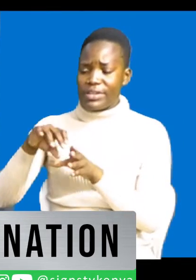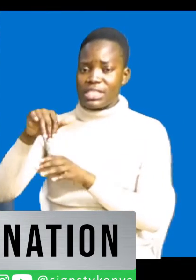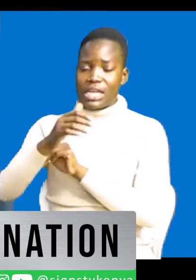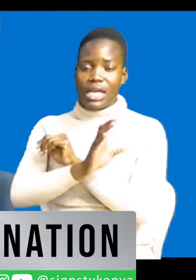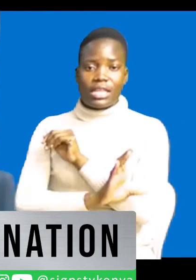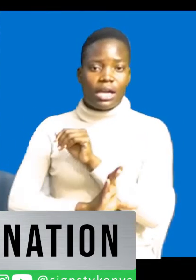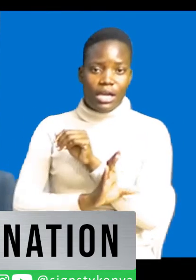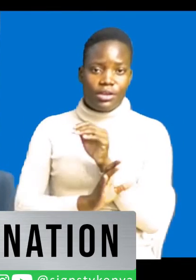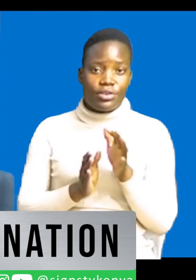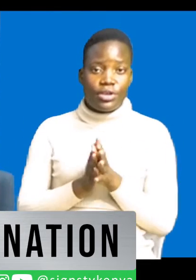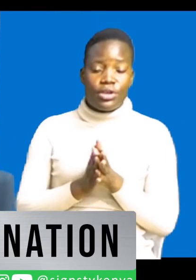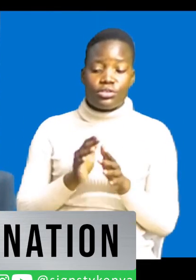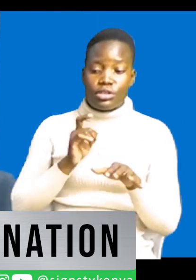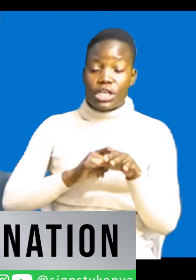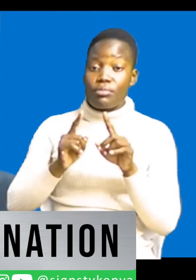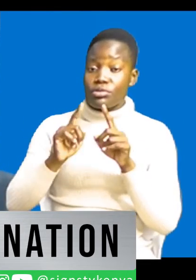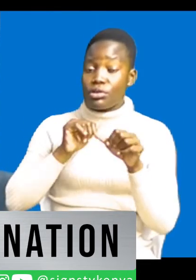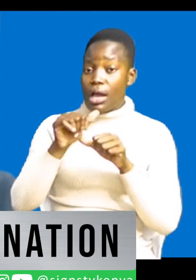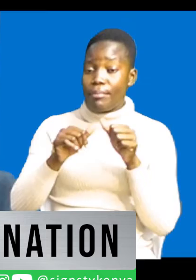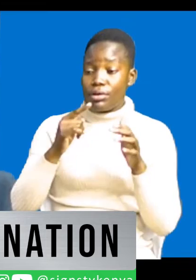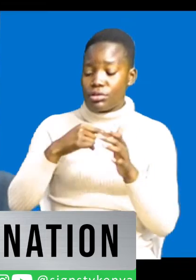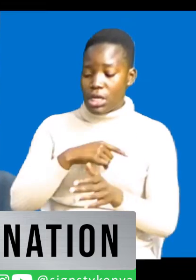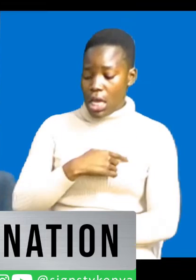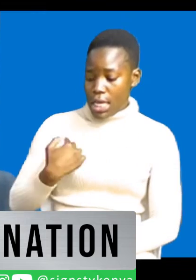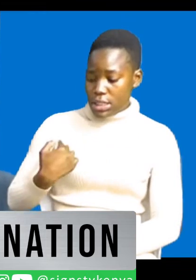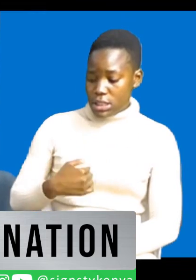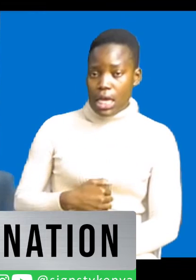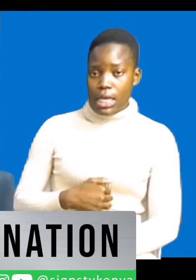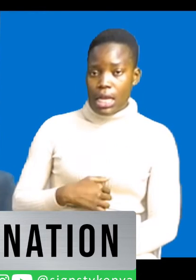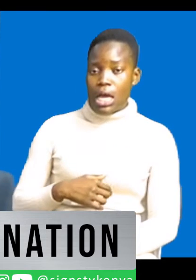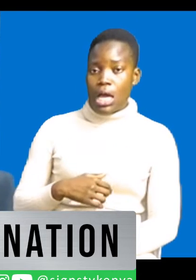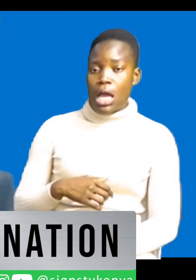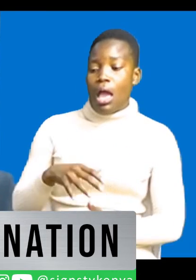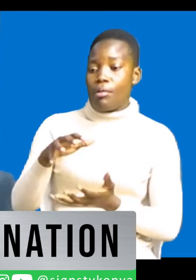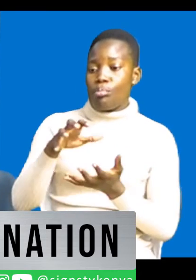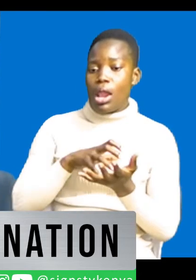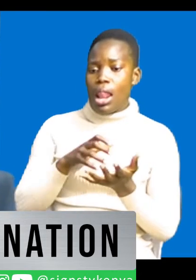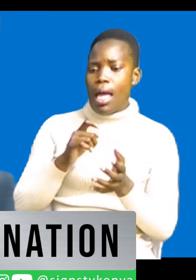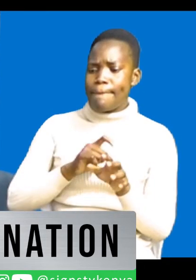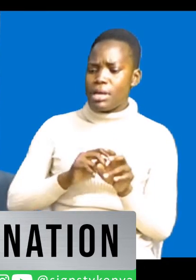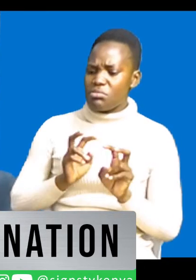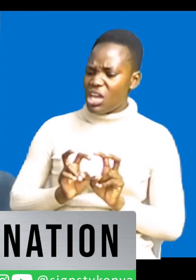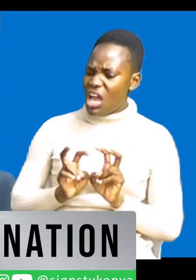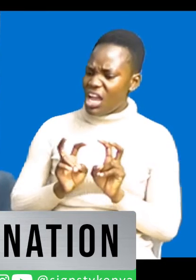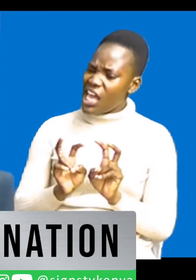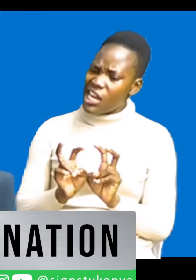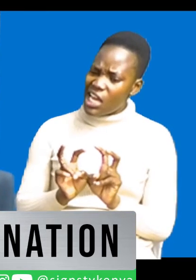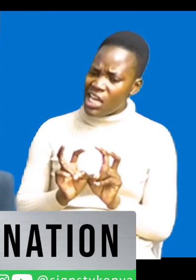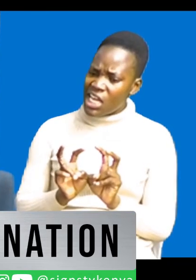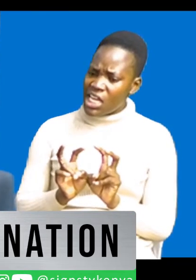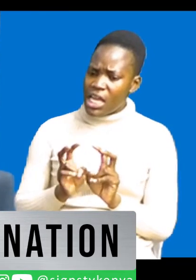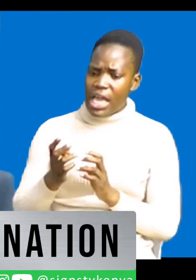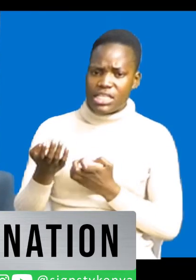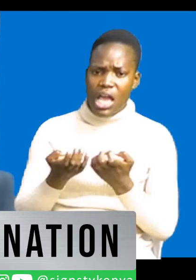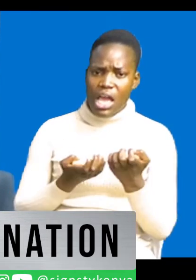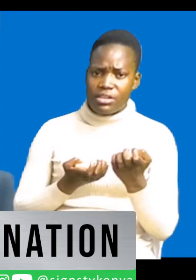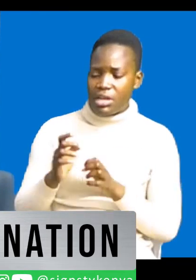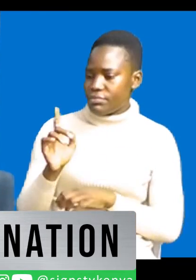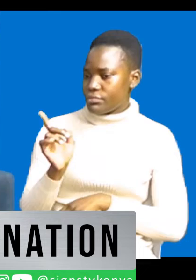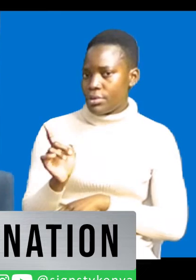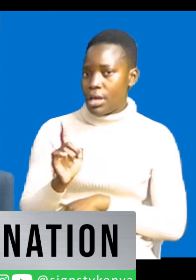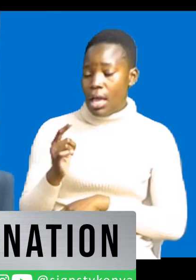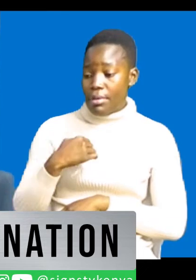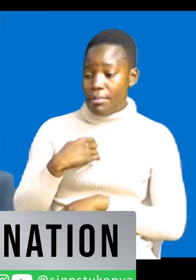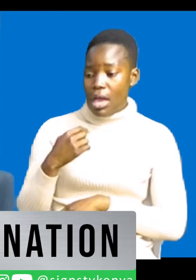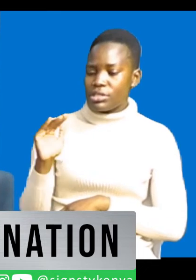kwa sababu ukiongea mambo ya kama hiyo China Square. Mimi sikukuwa naiangalia kwa mambo ya ati ni trade na nini. Nilikuwa